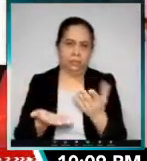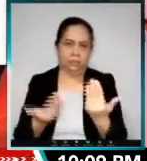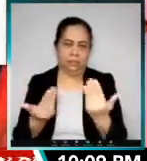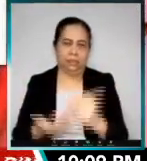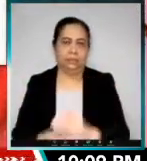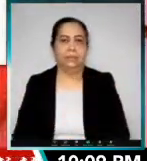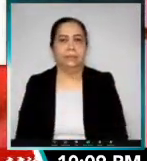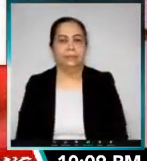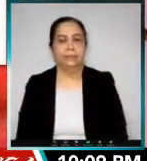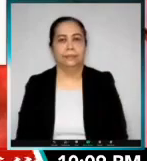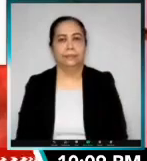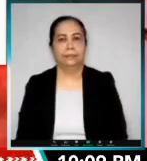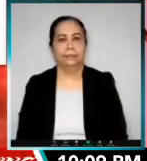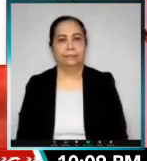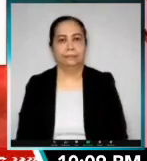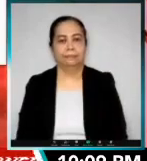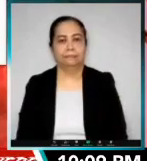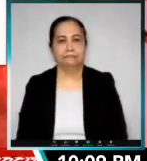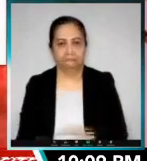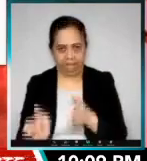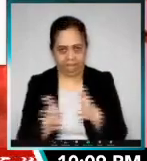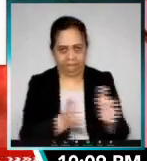Ang pakitabi po dito.